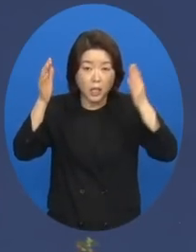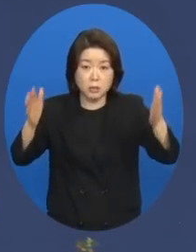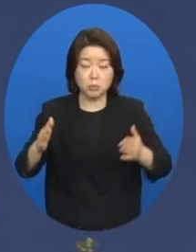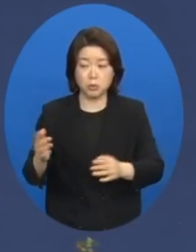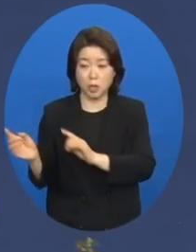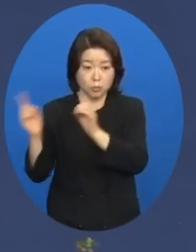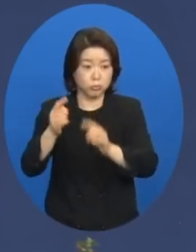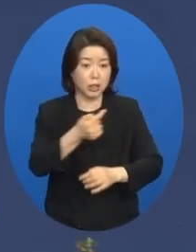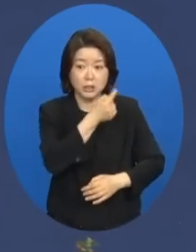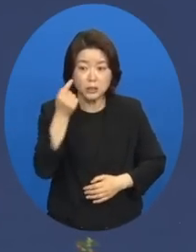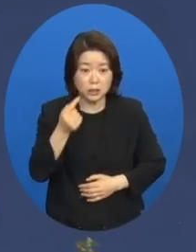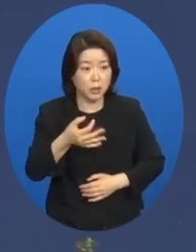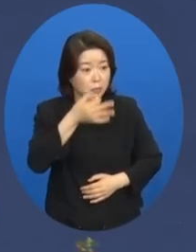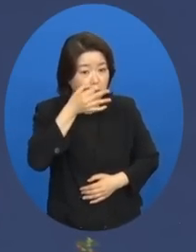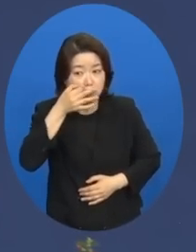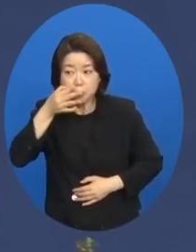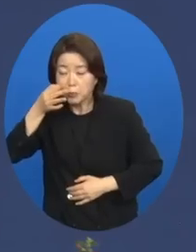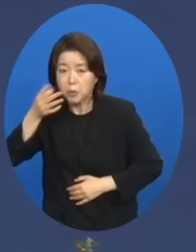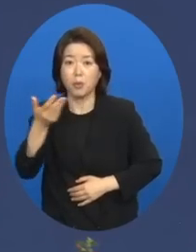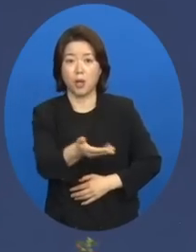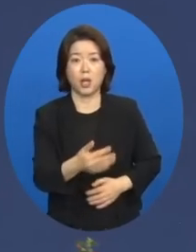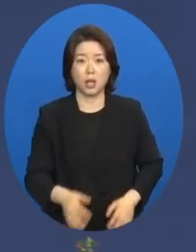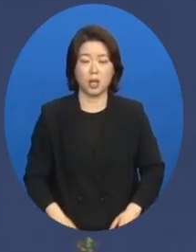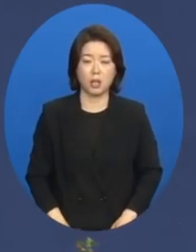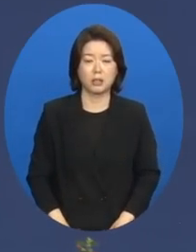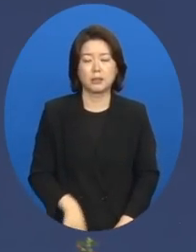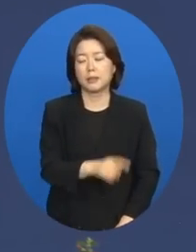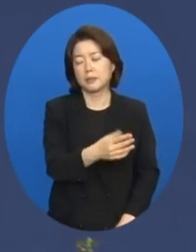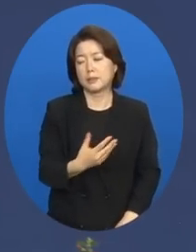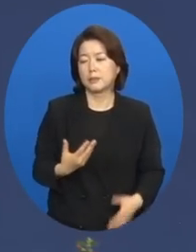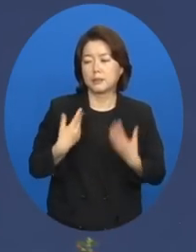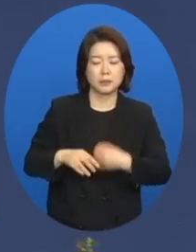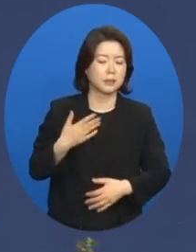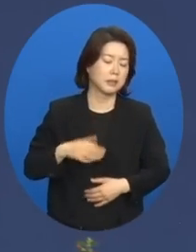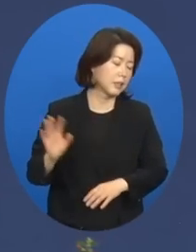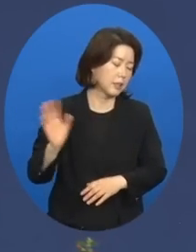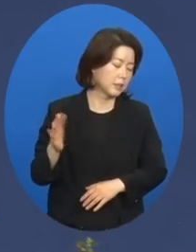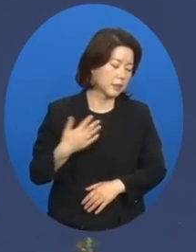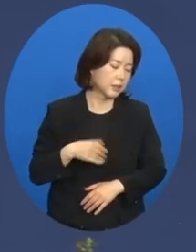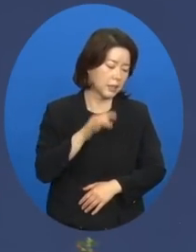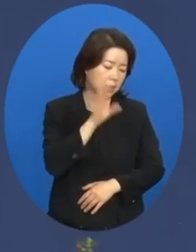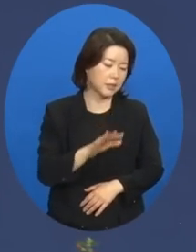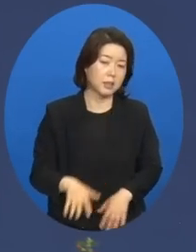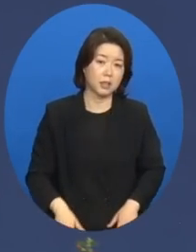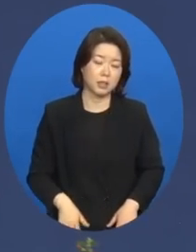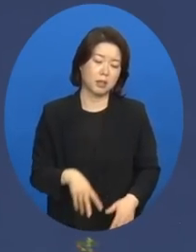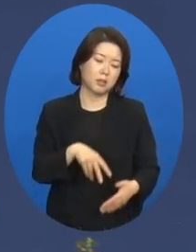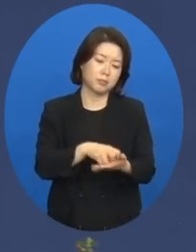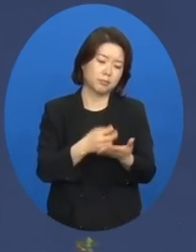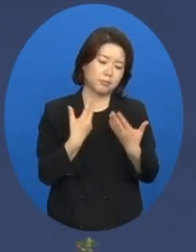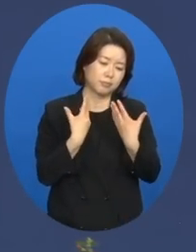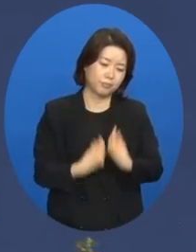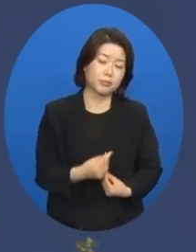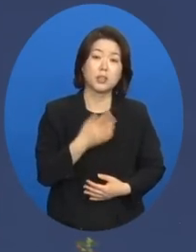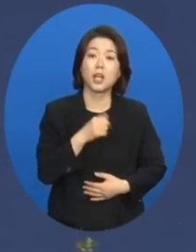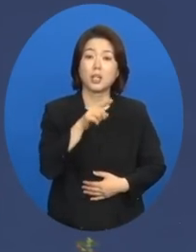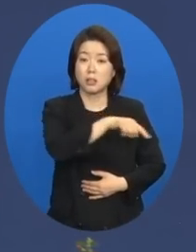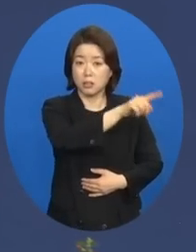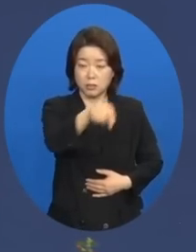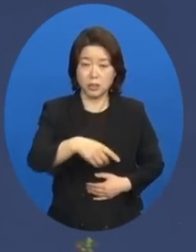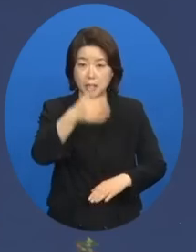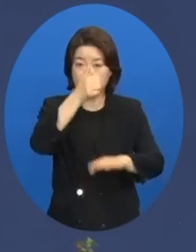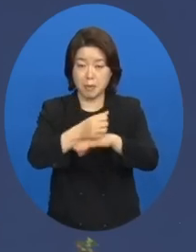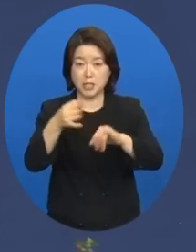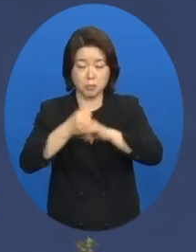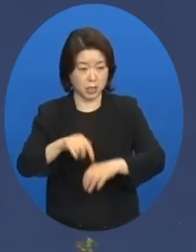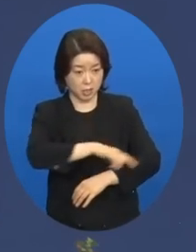부활의 증거를 다 보여주셔도 의기소침해서 나는 틀렸어 난 안 돼 이러고 주저앉았던 그들에게 마지막 약속,